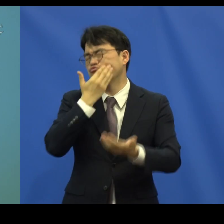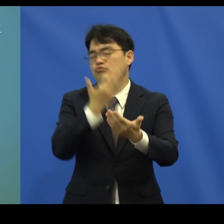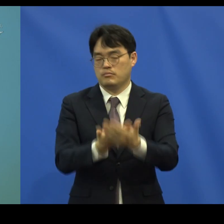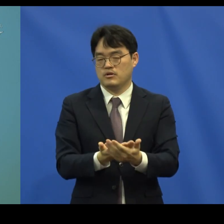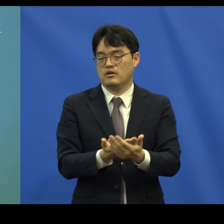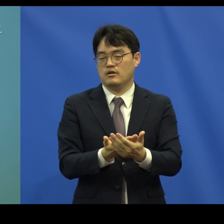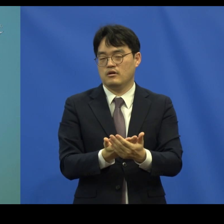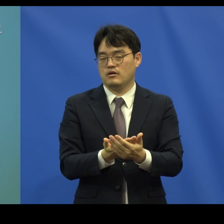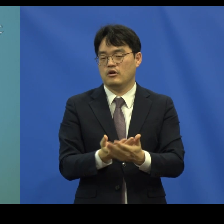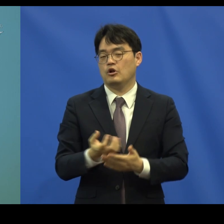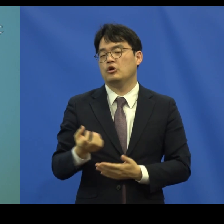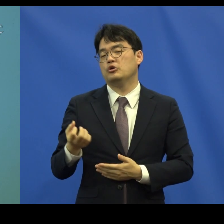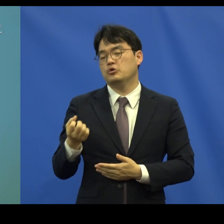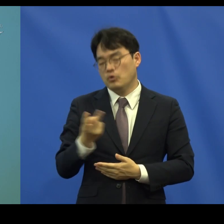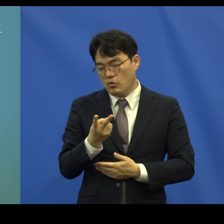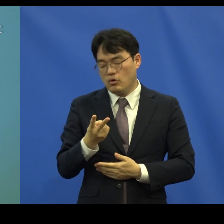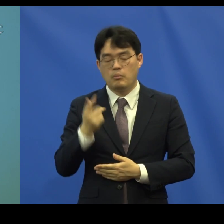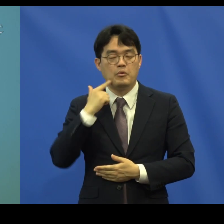역할이 너무너무 중요합니다.